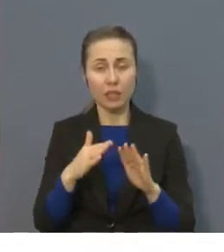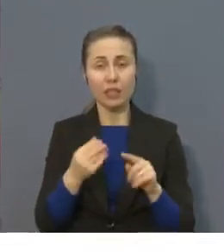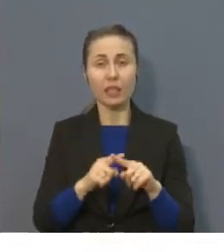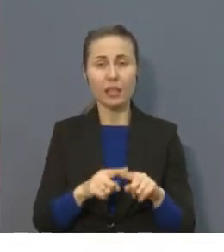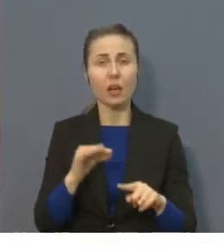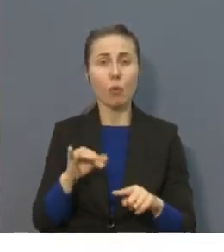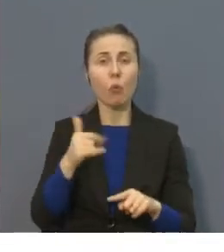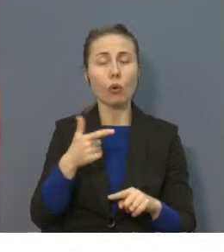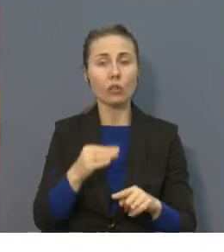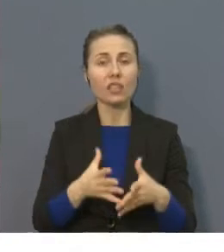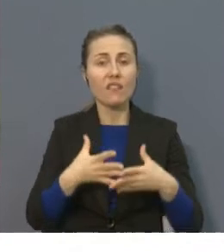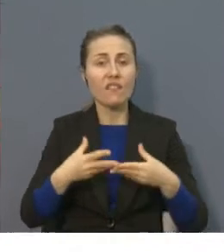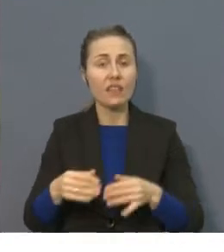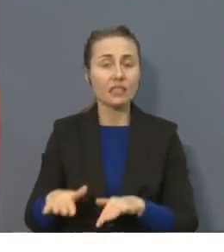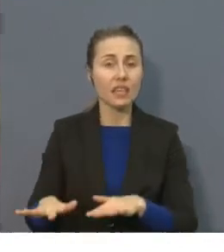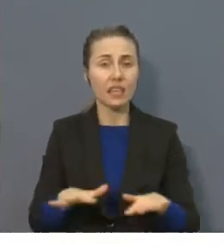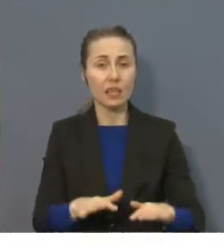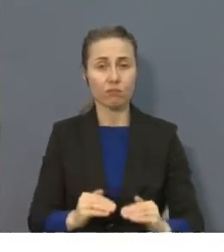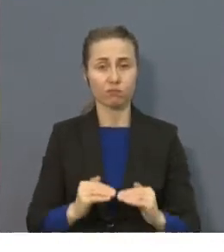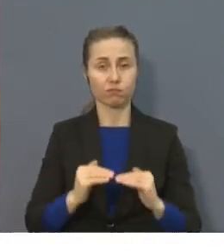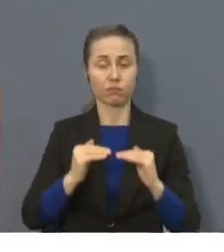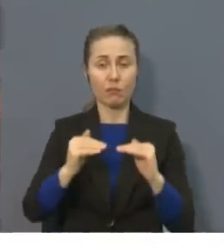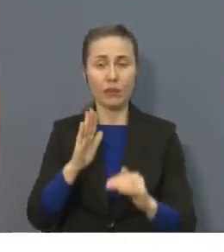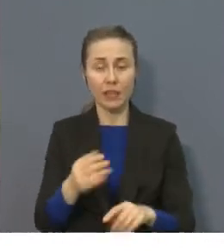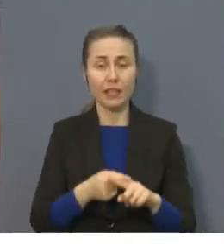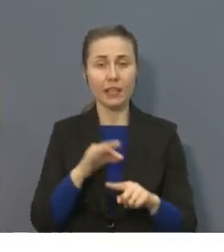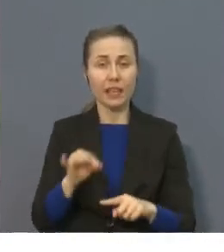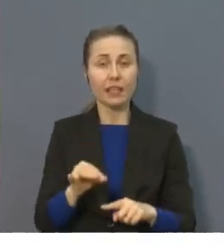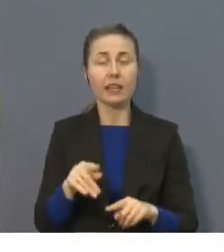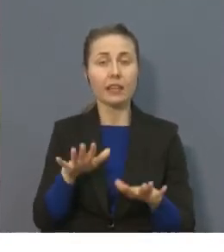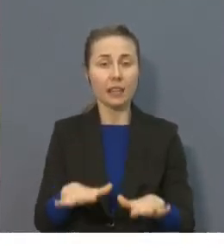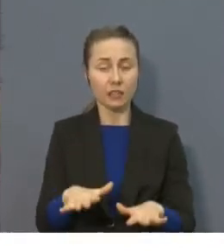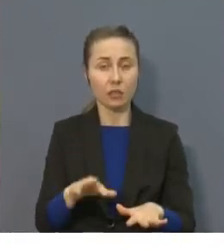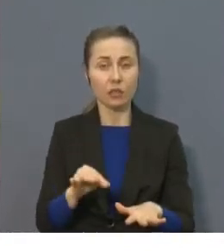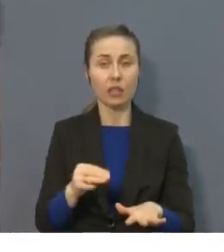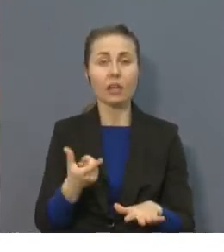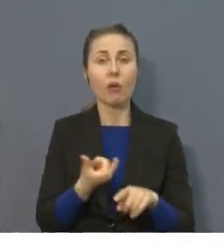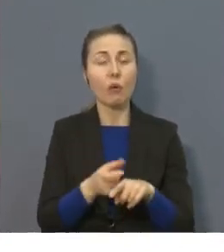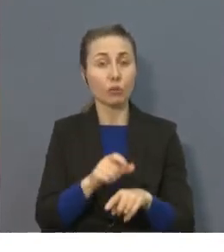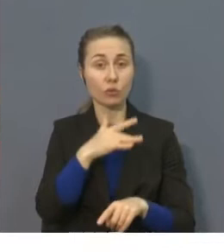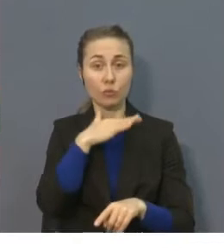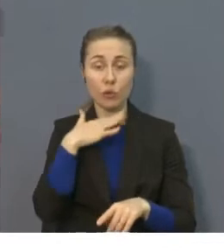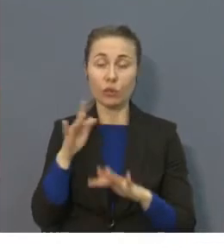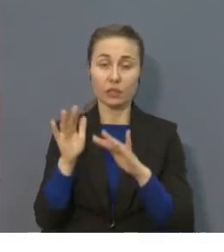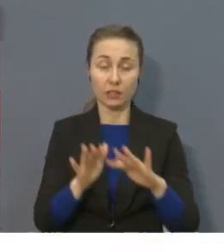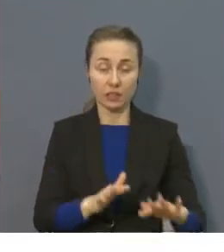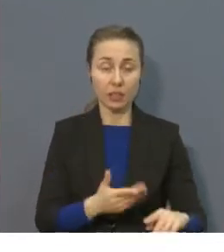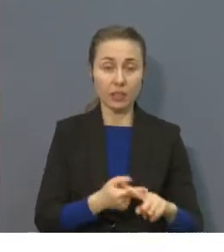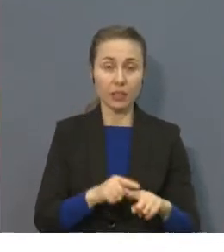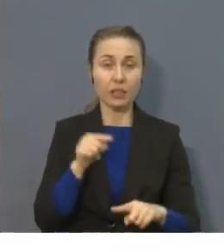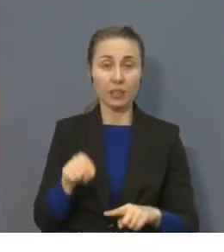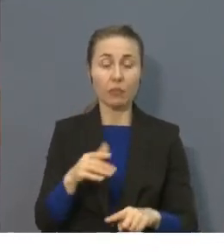125 елді мекен орналасқан. Оларда 17 мың тұрғын бар. 71 автокөлік жолы мен 4 темір жол торабын су басу қаупі